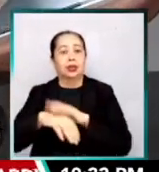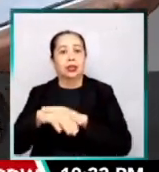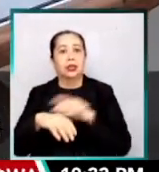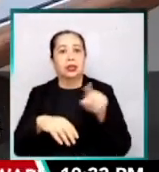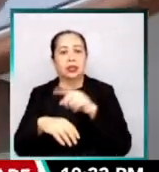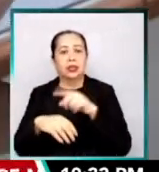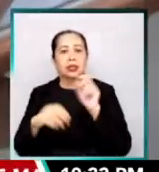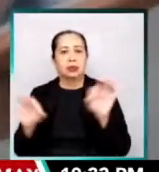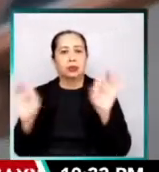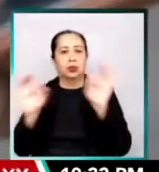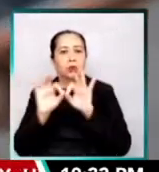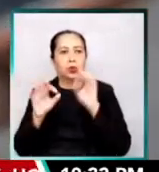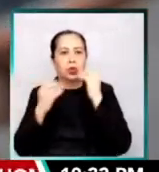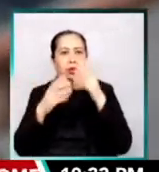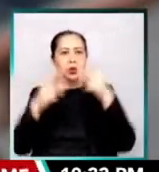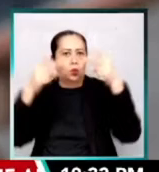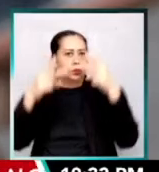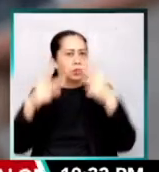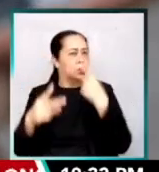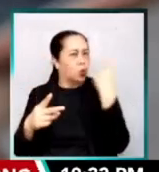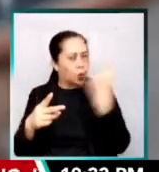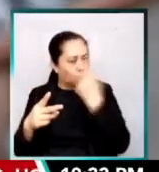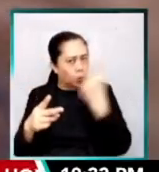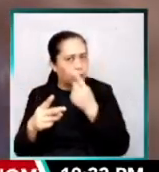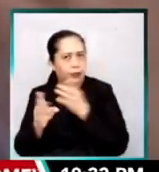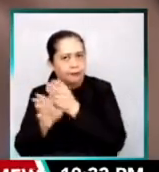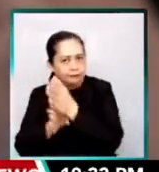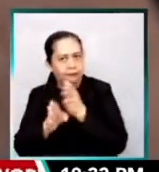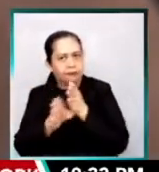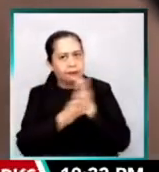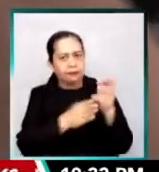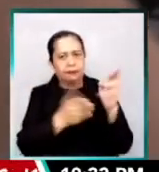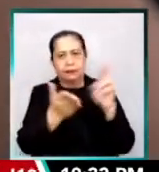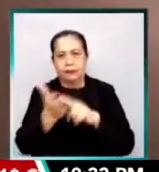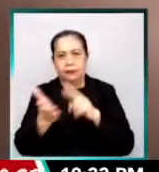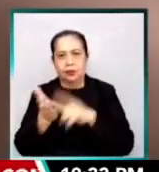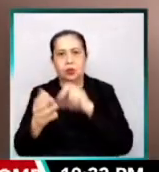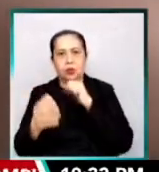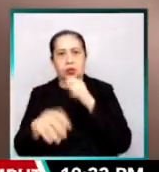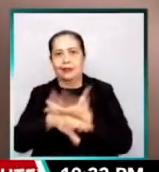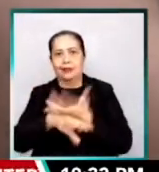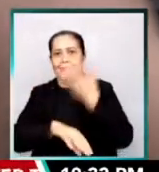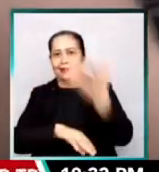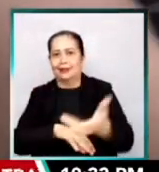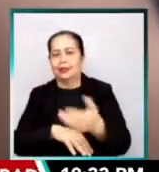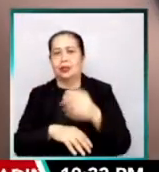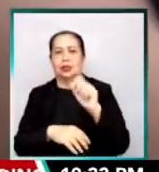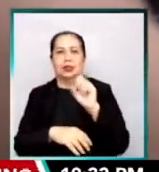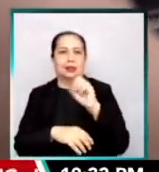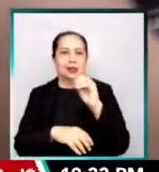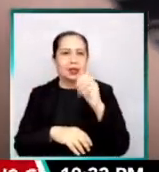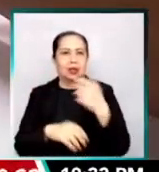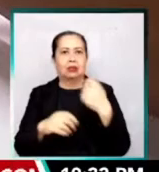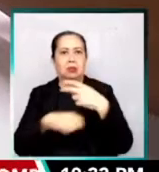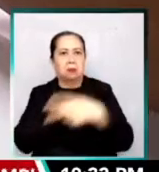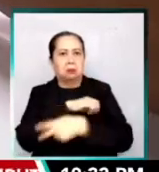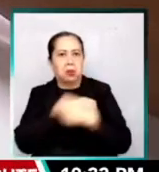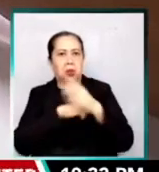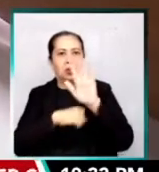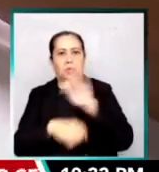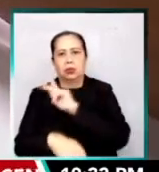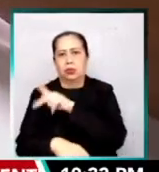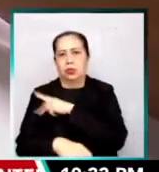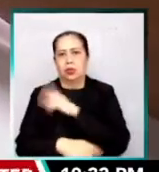tiyaking sa mga website lang na mga telco magpaparehistro para hindi mabiktima ng phishing o di manakawan ng personal na data.